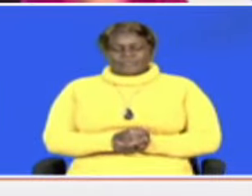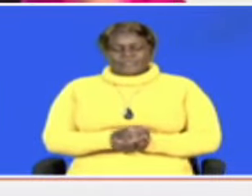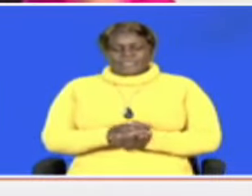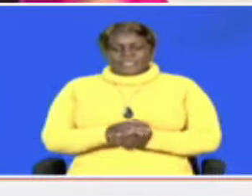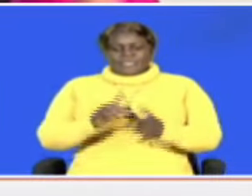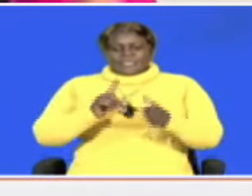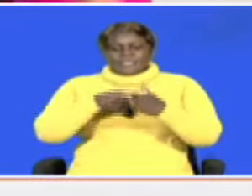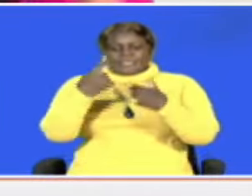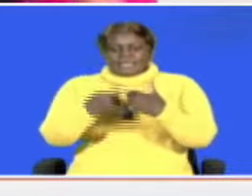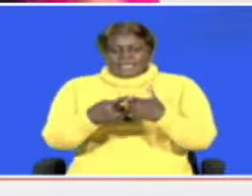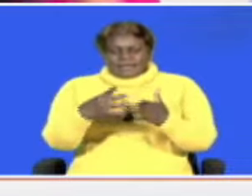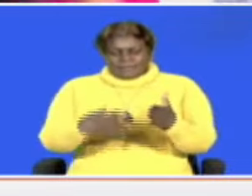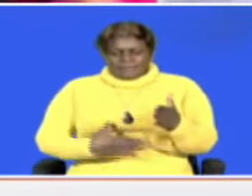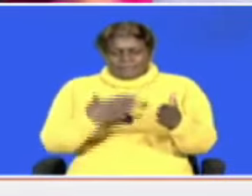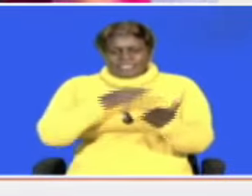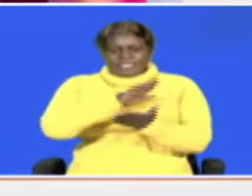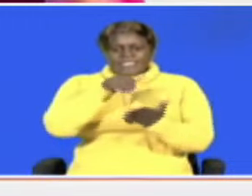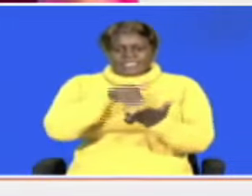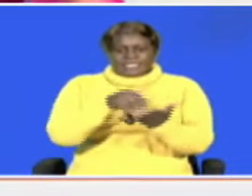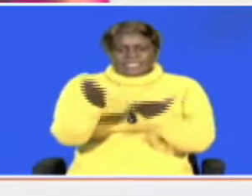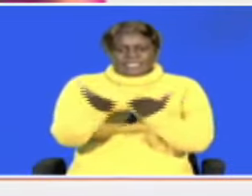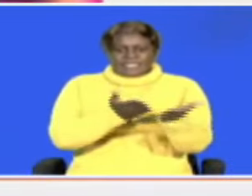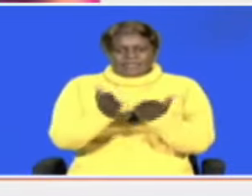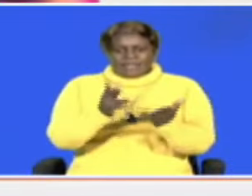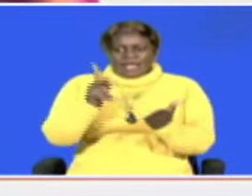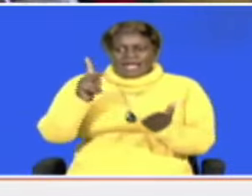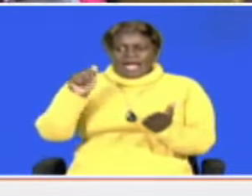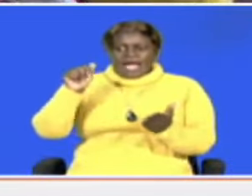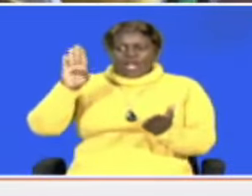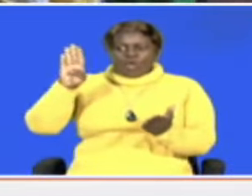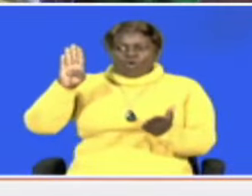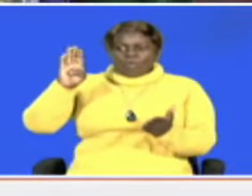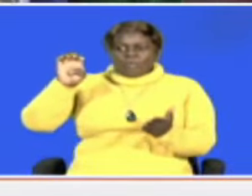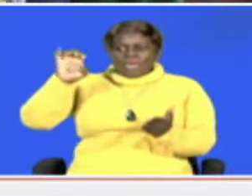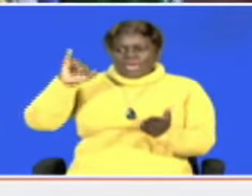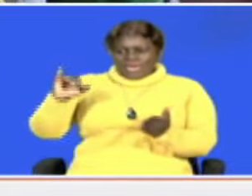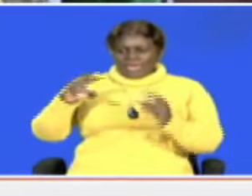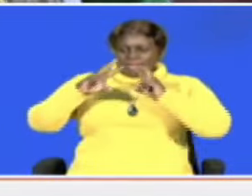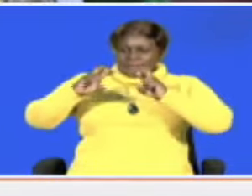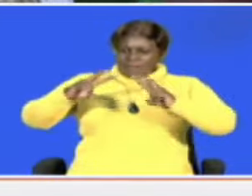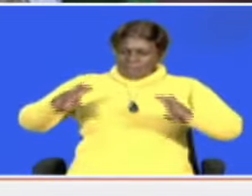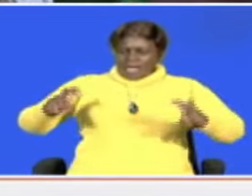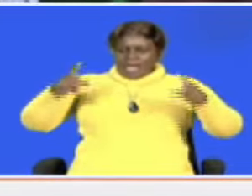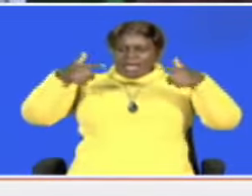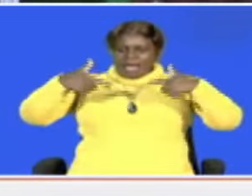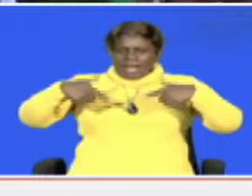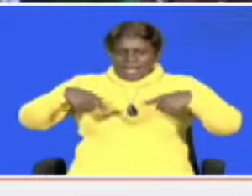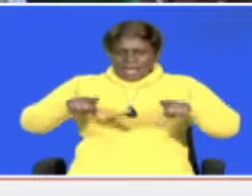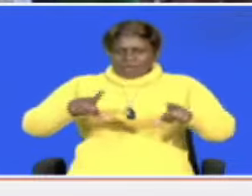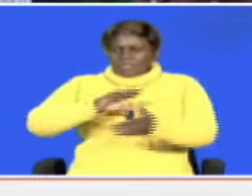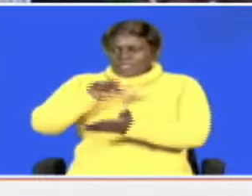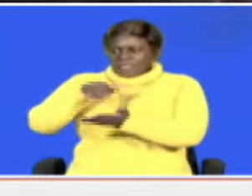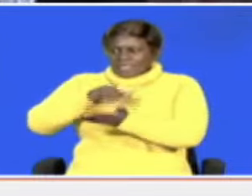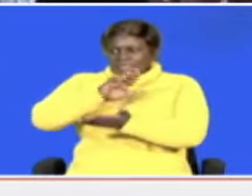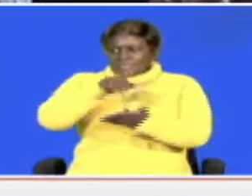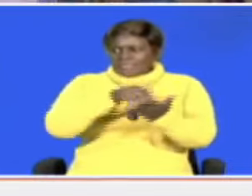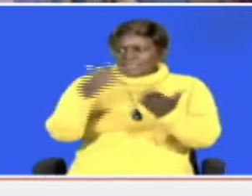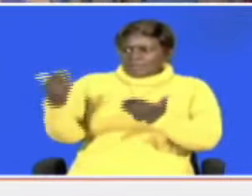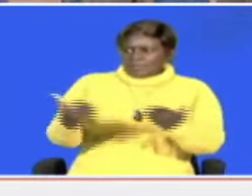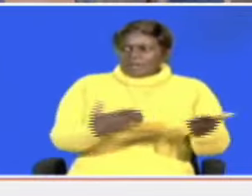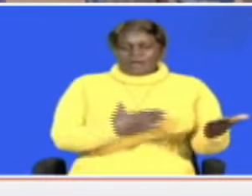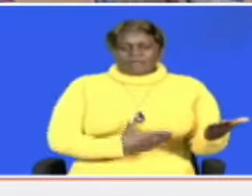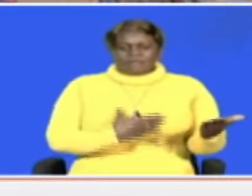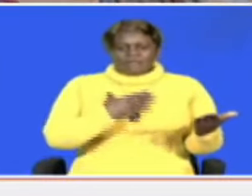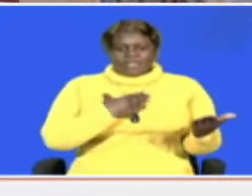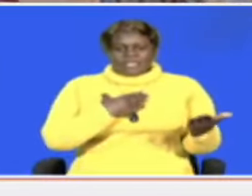Kisha wanatembelea vituo vya huduma Kalobeyei, ambapo wanakaguliwa na kuruhusiwa kwa vituo vya kupokea wageni